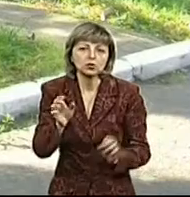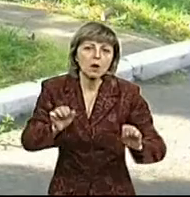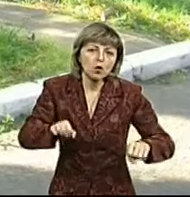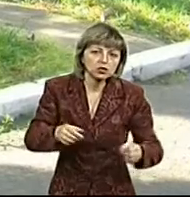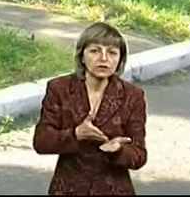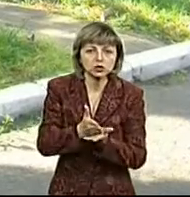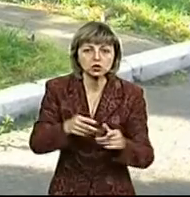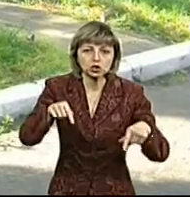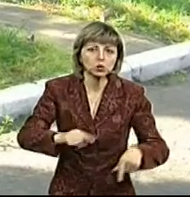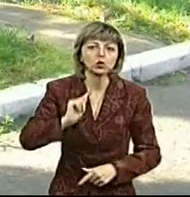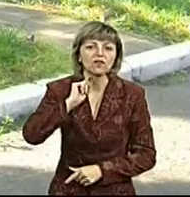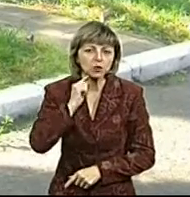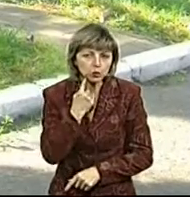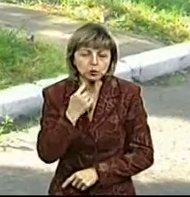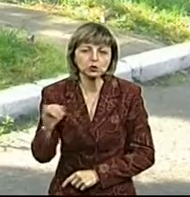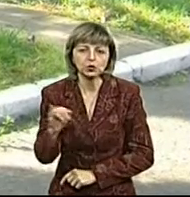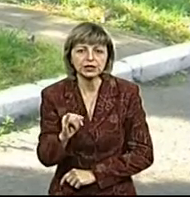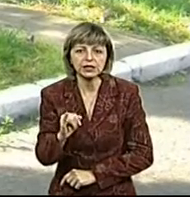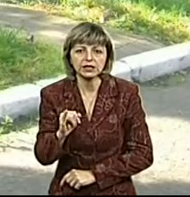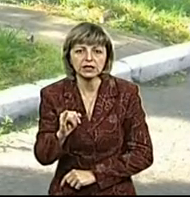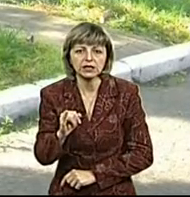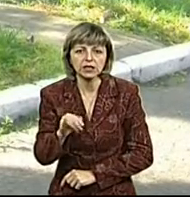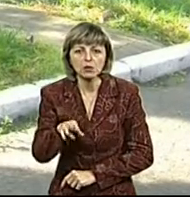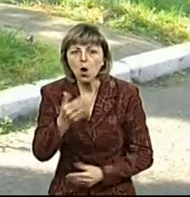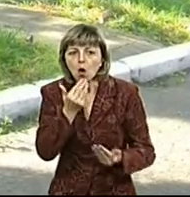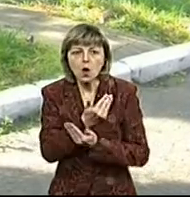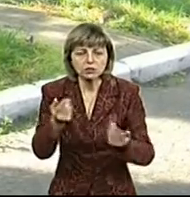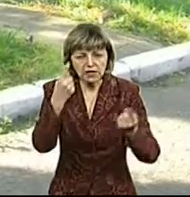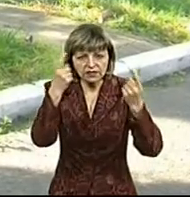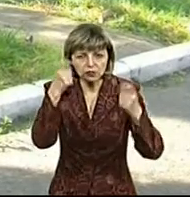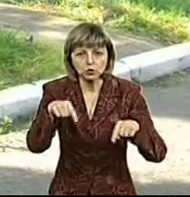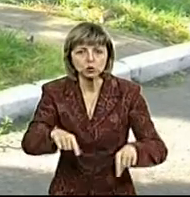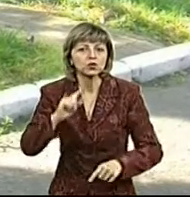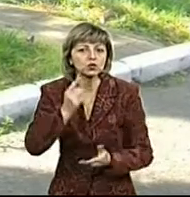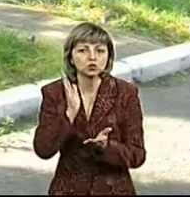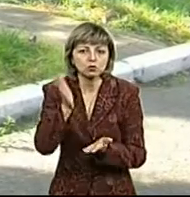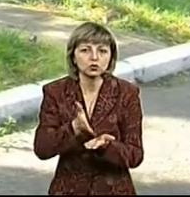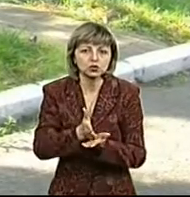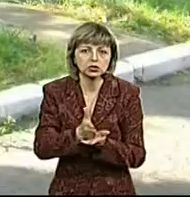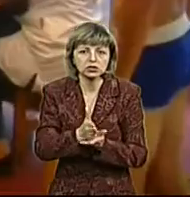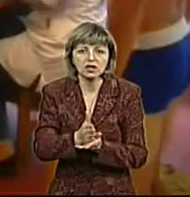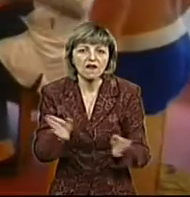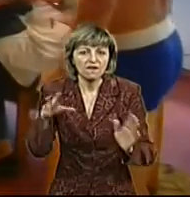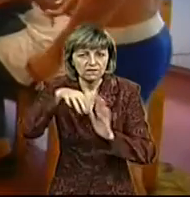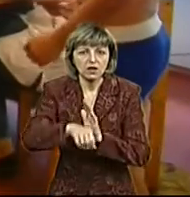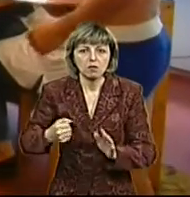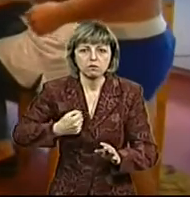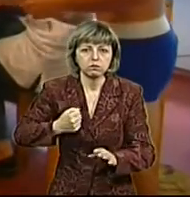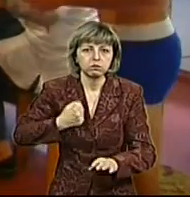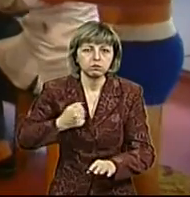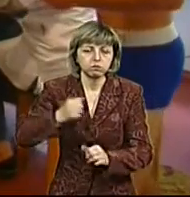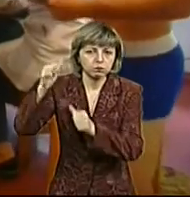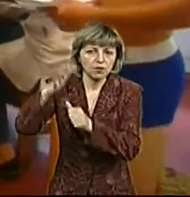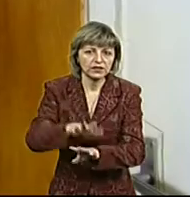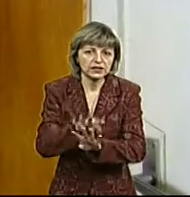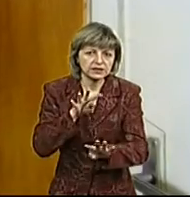можливість служити і в Луцьку, і по останній інформації також в Луцьку будуть служити в повітряних силах. Призову підлягають